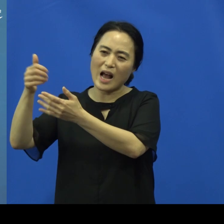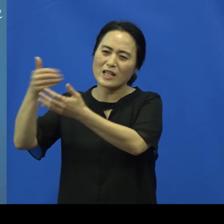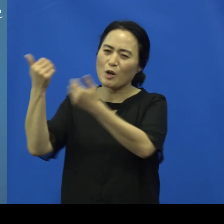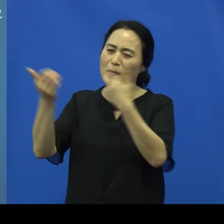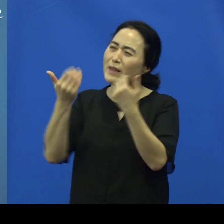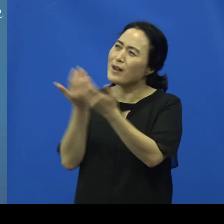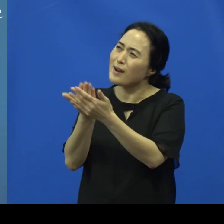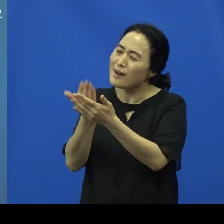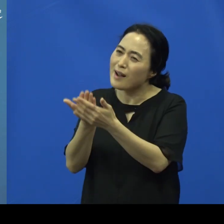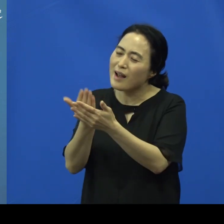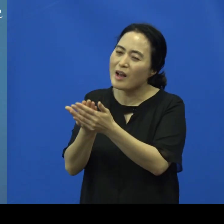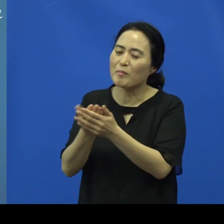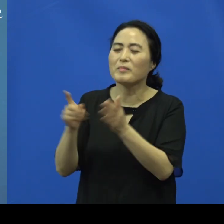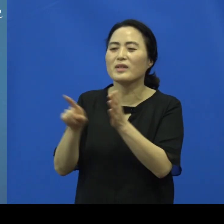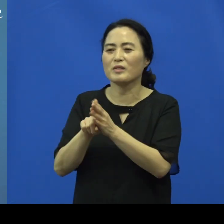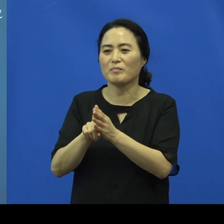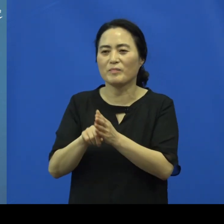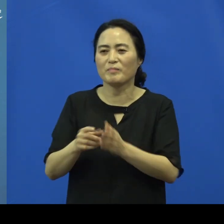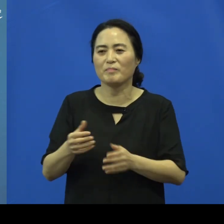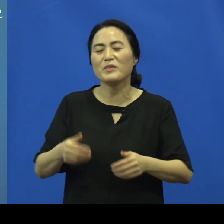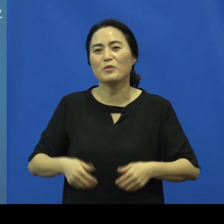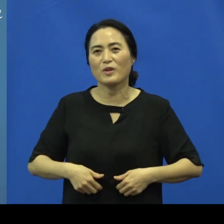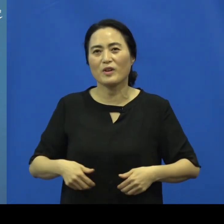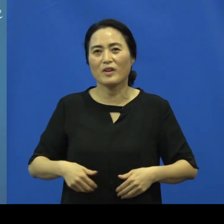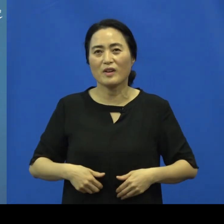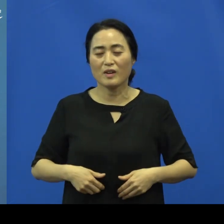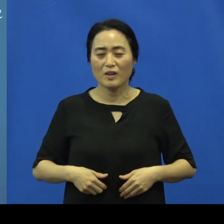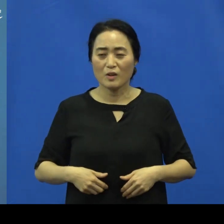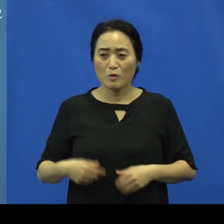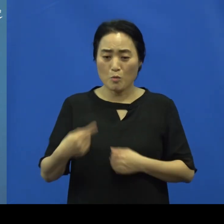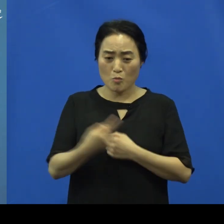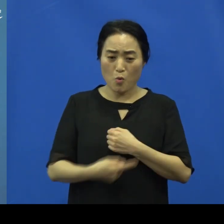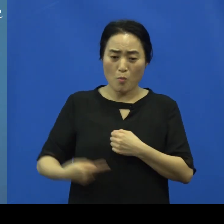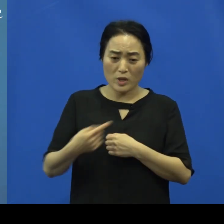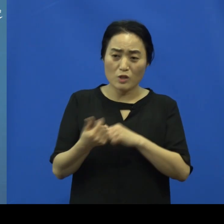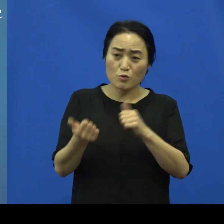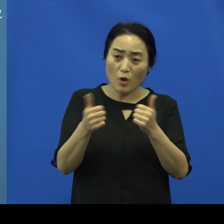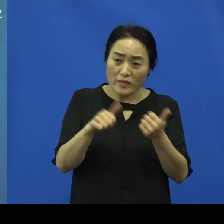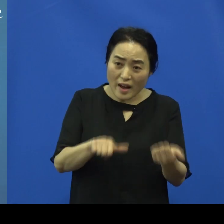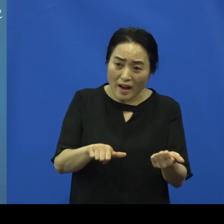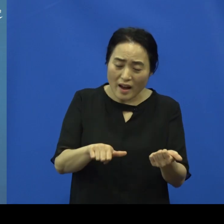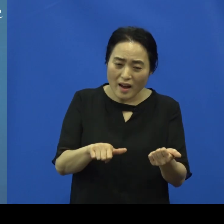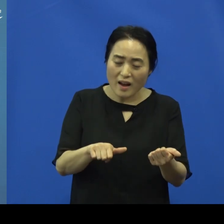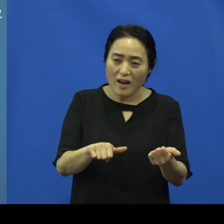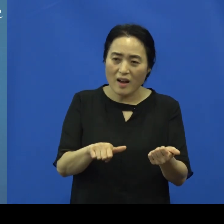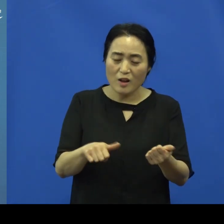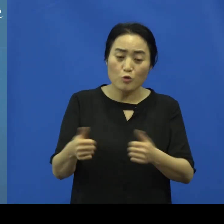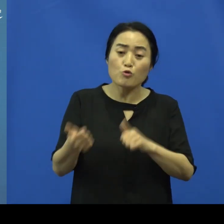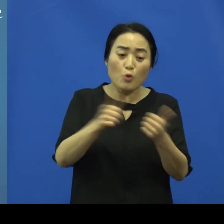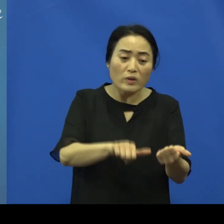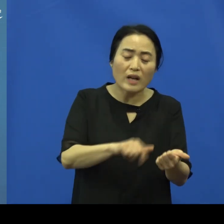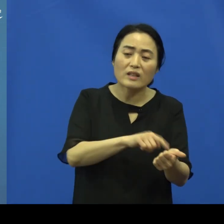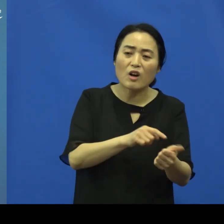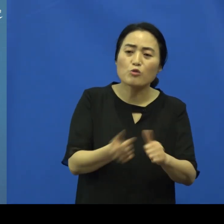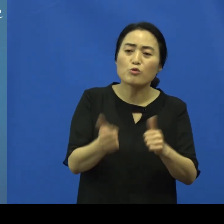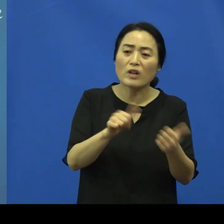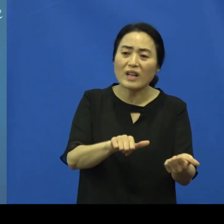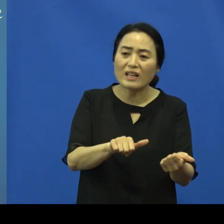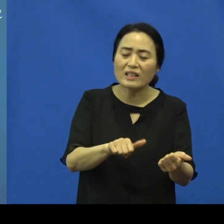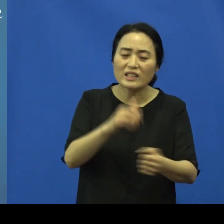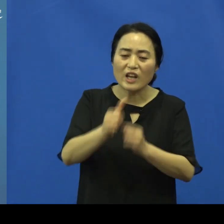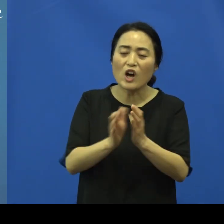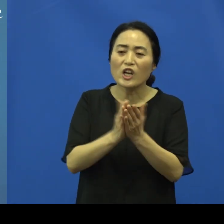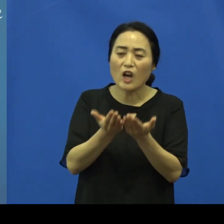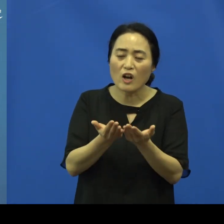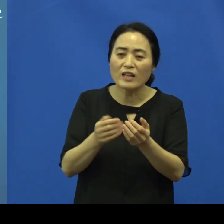여러분, 우리가 죽었다는 표현을 우리는 이게 육체적으로 죽었다가 표현할 수도 있지만, 죽었다는 성경적 의미는